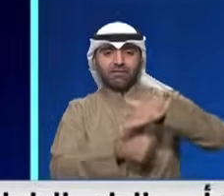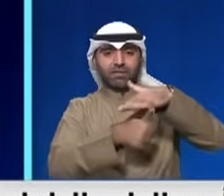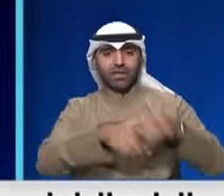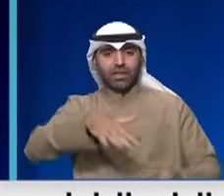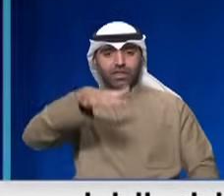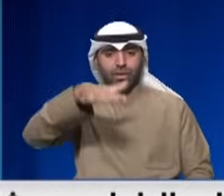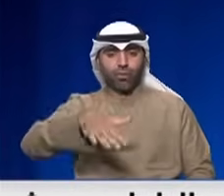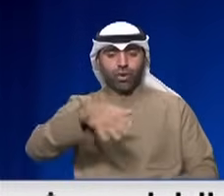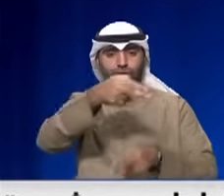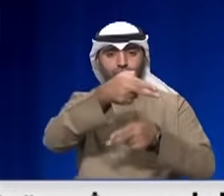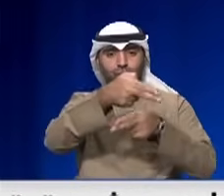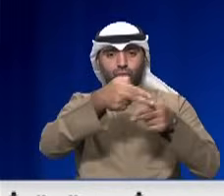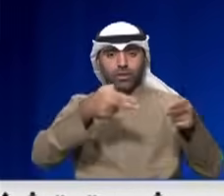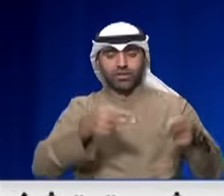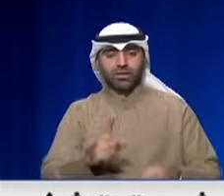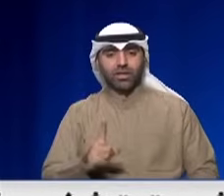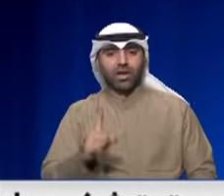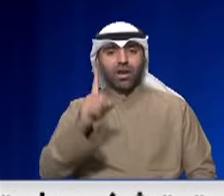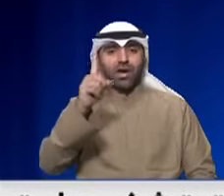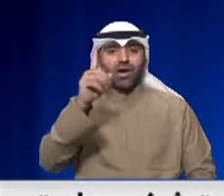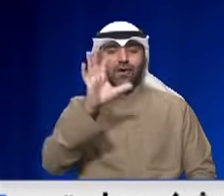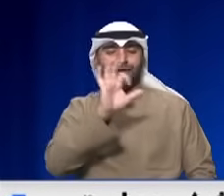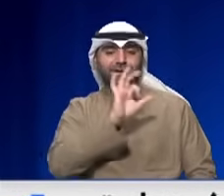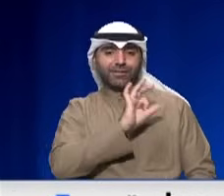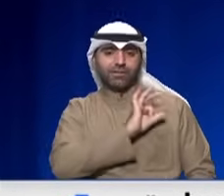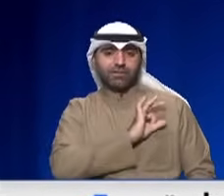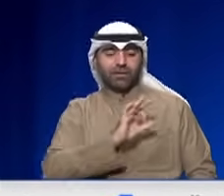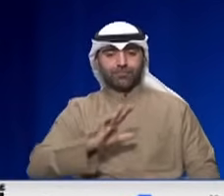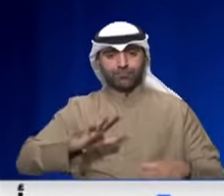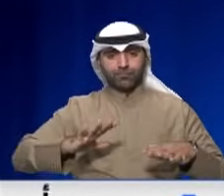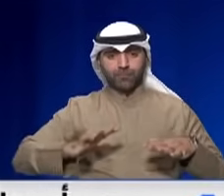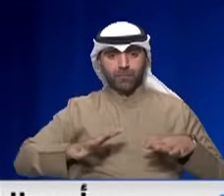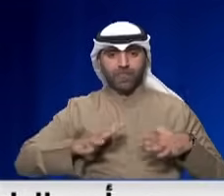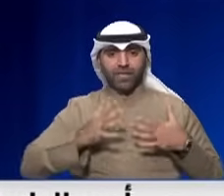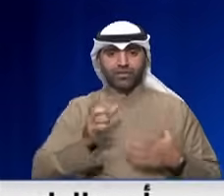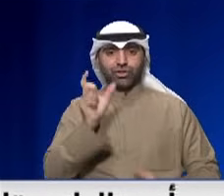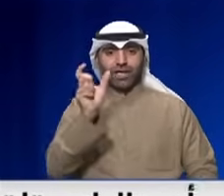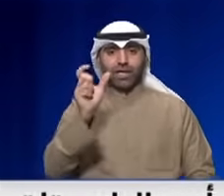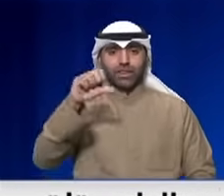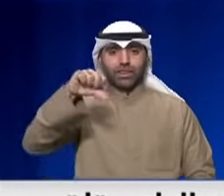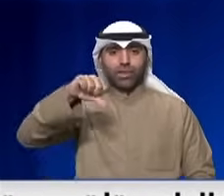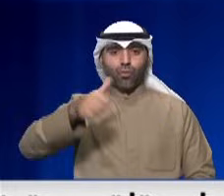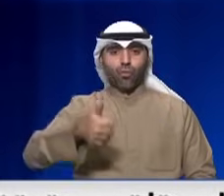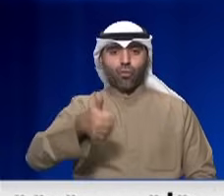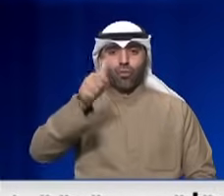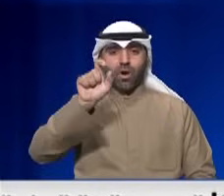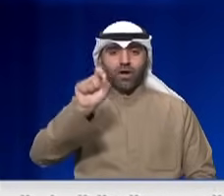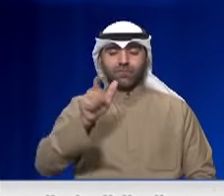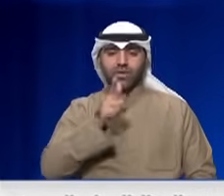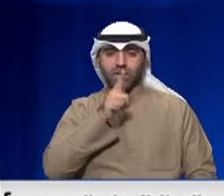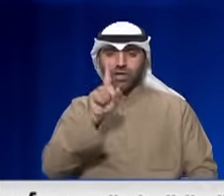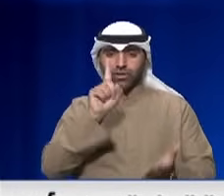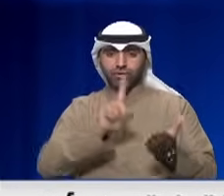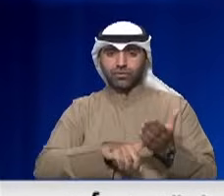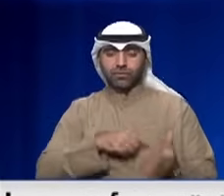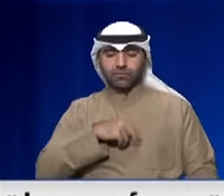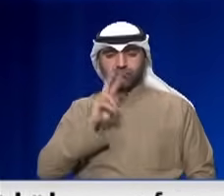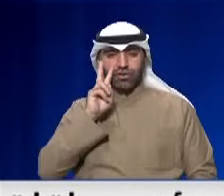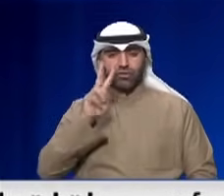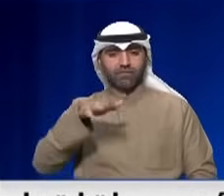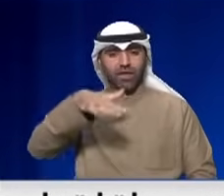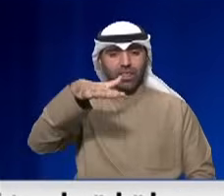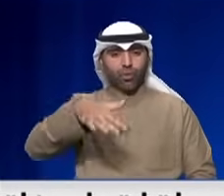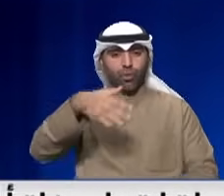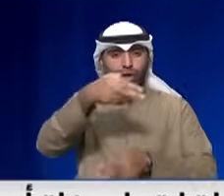الراحل الشيخ نواف الاحمد الجابر الصباح طيب الله ثراه مشيدا فخامته بمسيره سموه رحمه الله